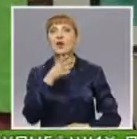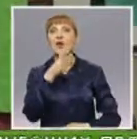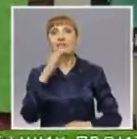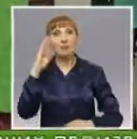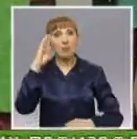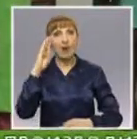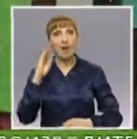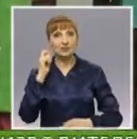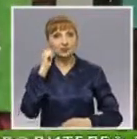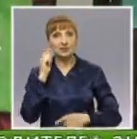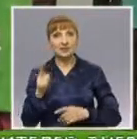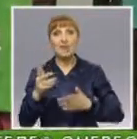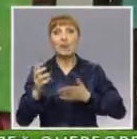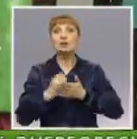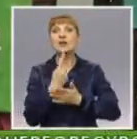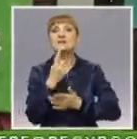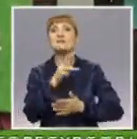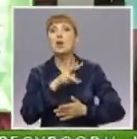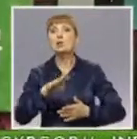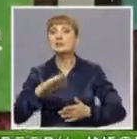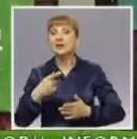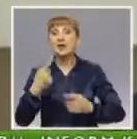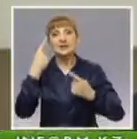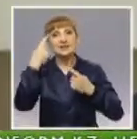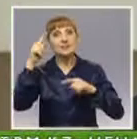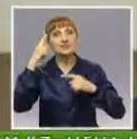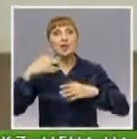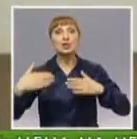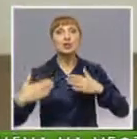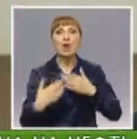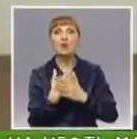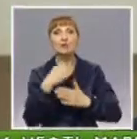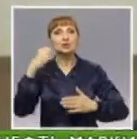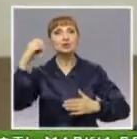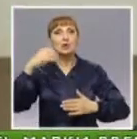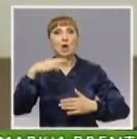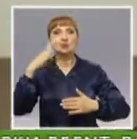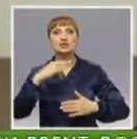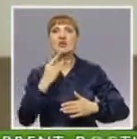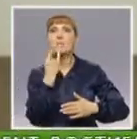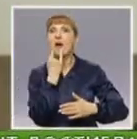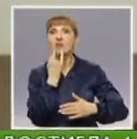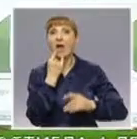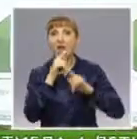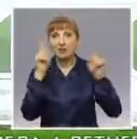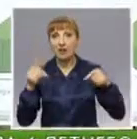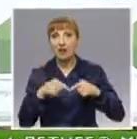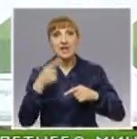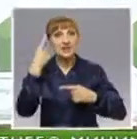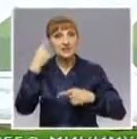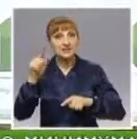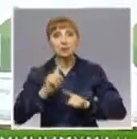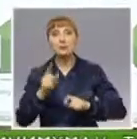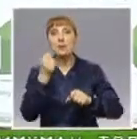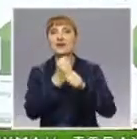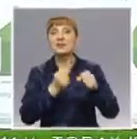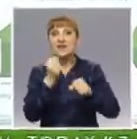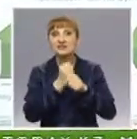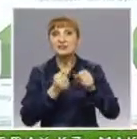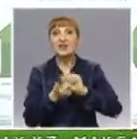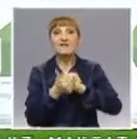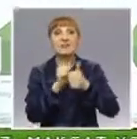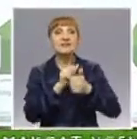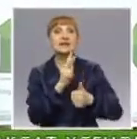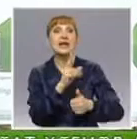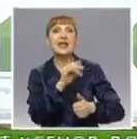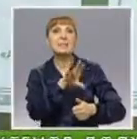22-летний Ернур Толеп получил миллион тенге за изобретение инновационных солнечных батарей. Его идея заключается в том, чтобы при производстве вместо